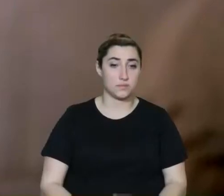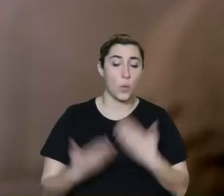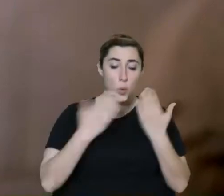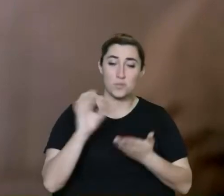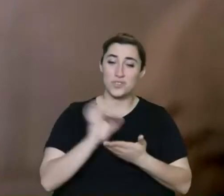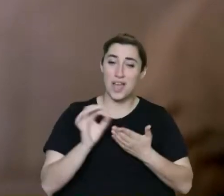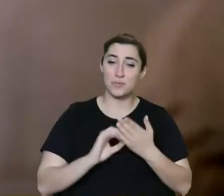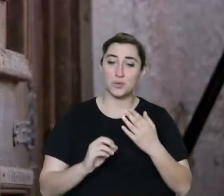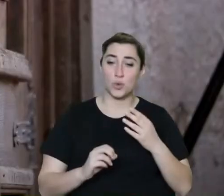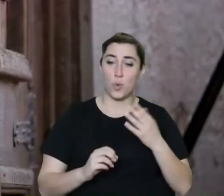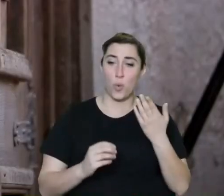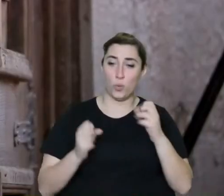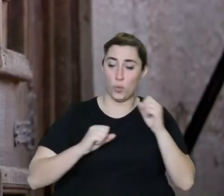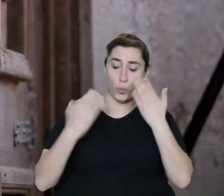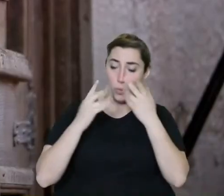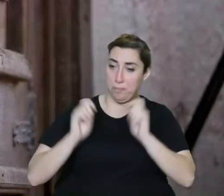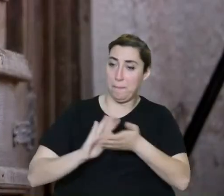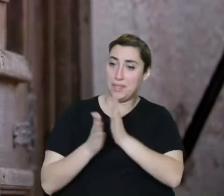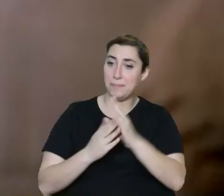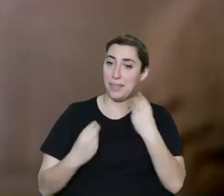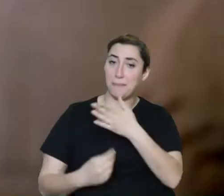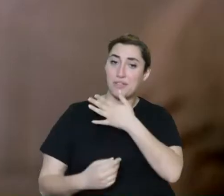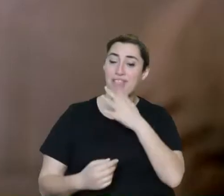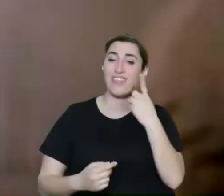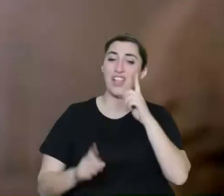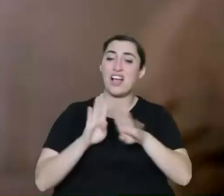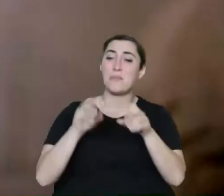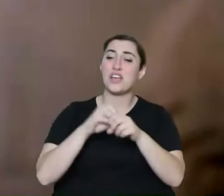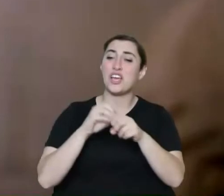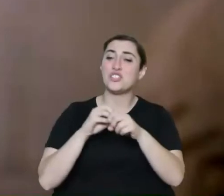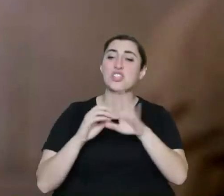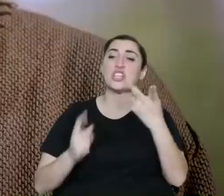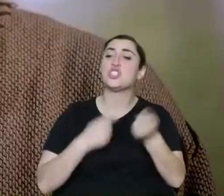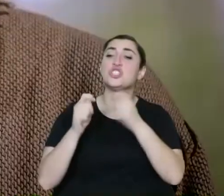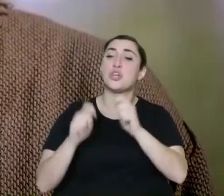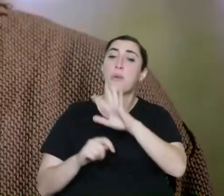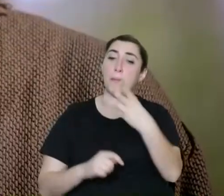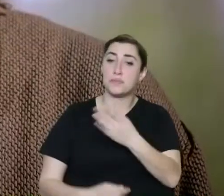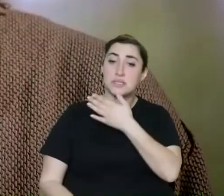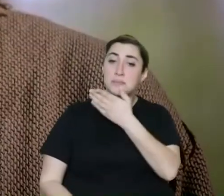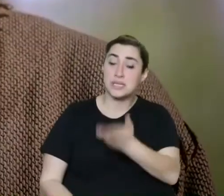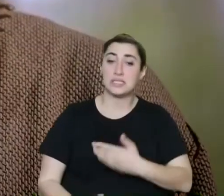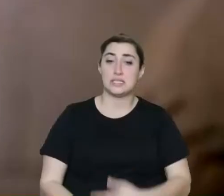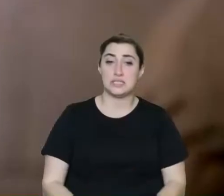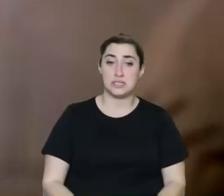Okumuş, yazmış, mevki görmüş kişisiniz. Devlet kapısını da o kapıda nasıl iş görülür onu da bilirsiniz.